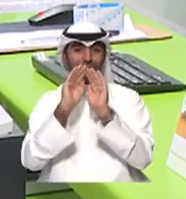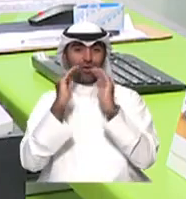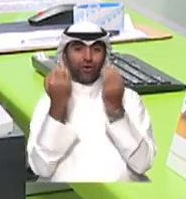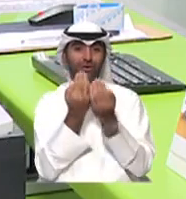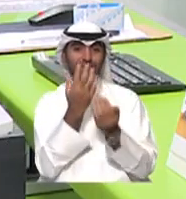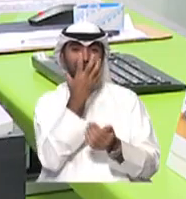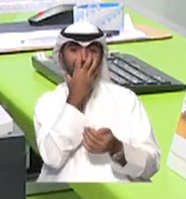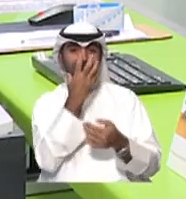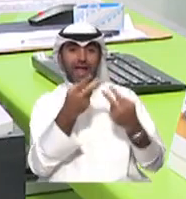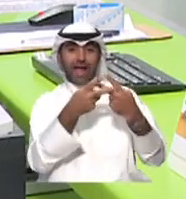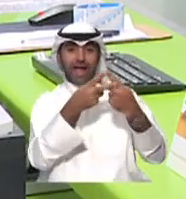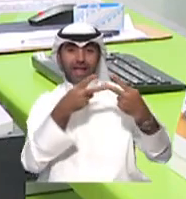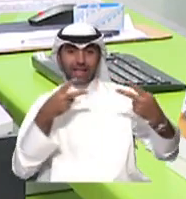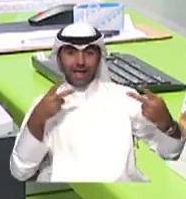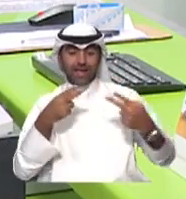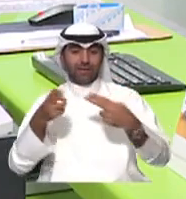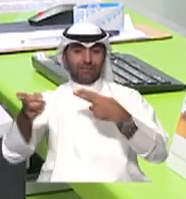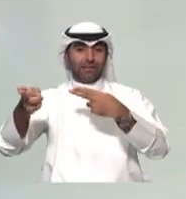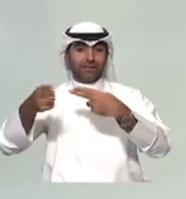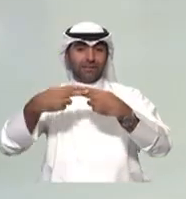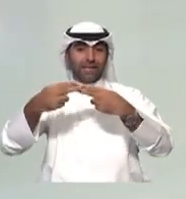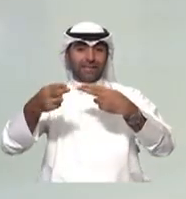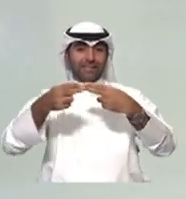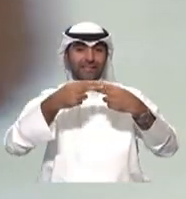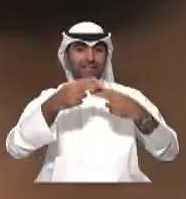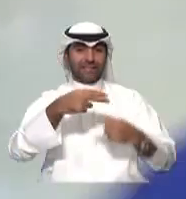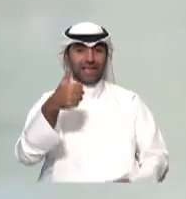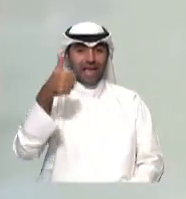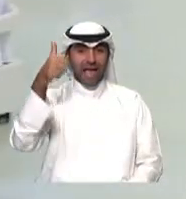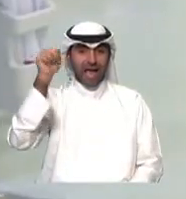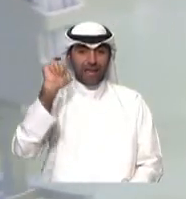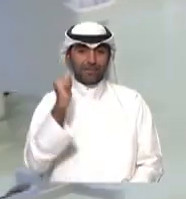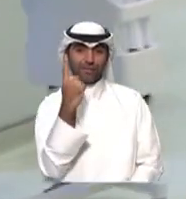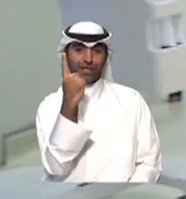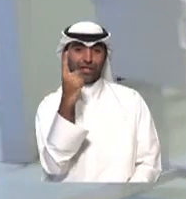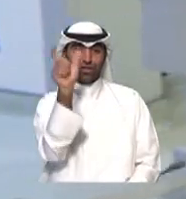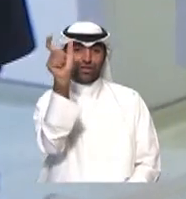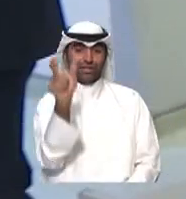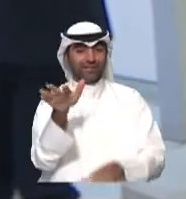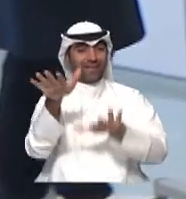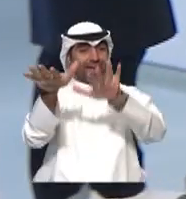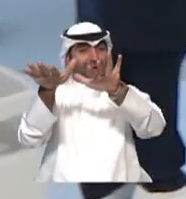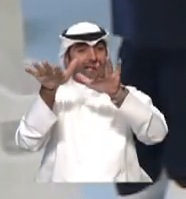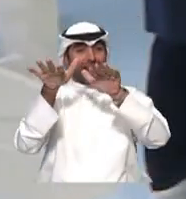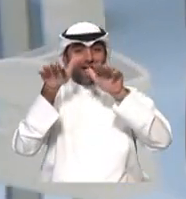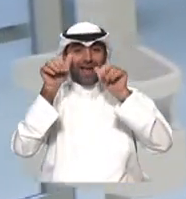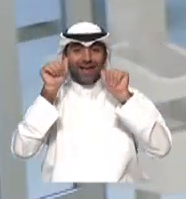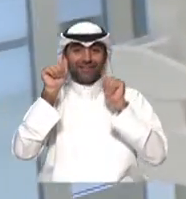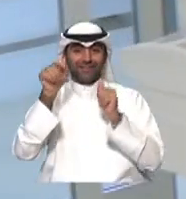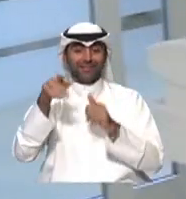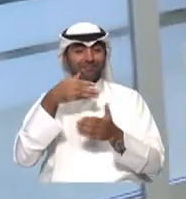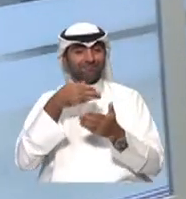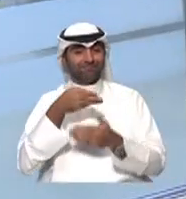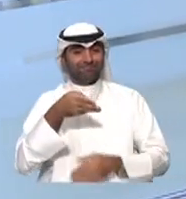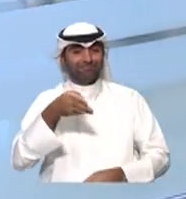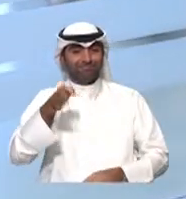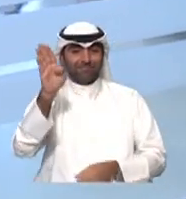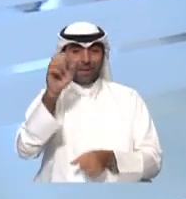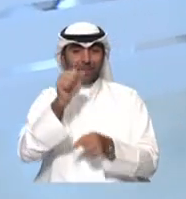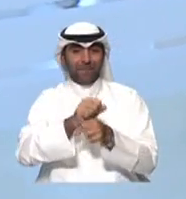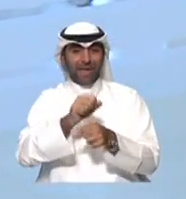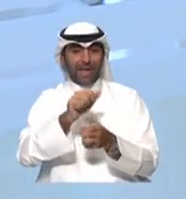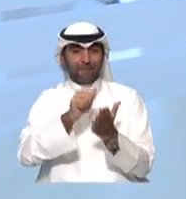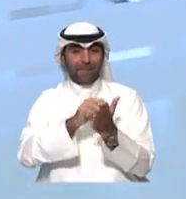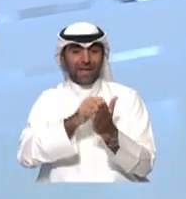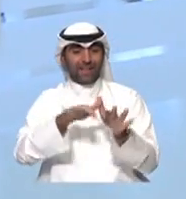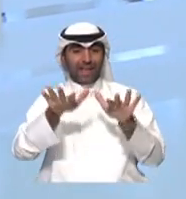العناية المركزة في مستشفى الأميري الحمد لله 0. انحسار الإصابات ساهم أيضا في إغلاق 3 أجنحة لمرضى كوفيد-19